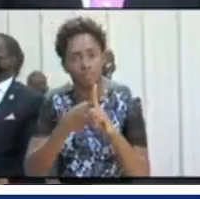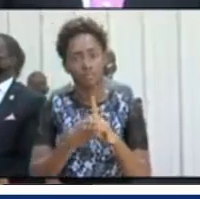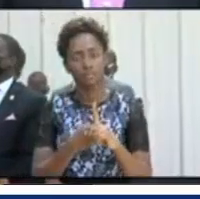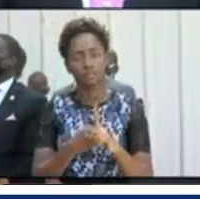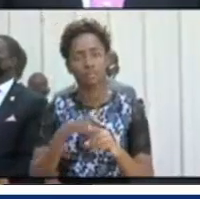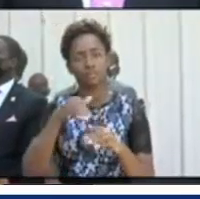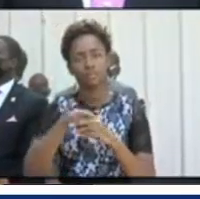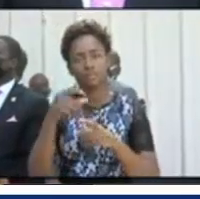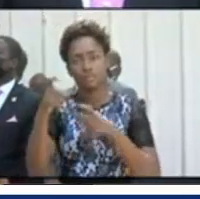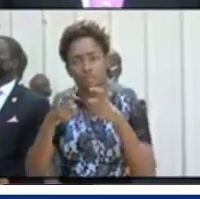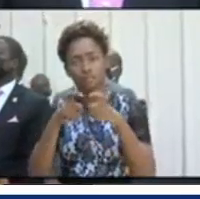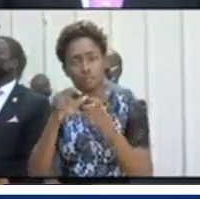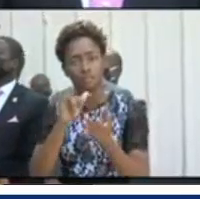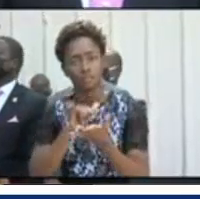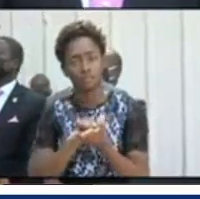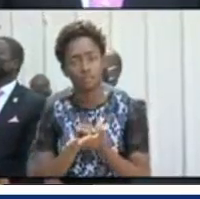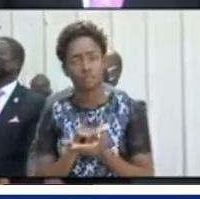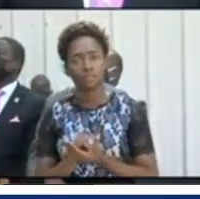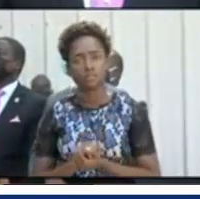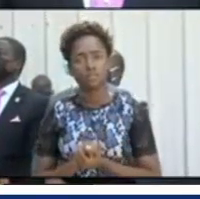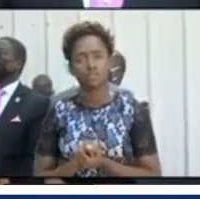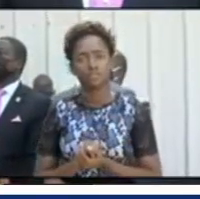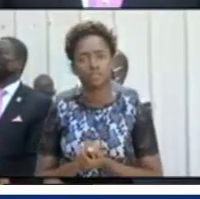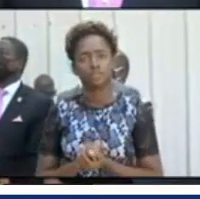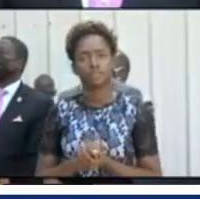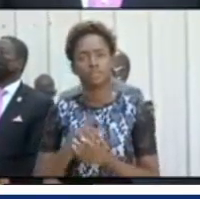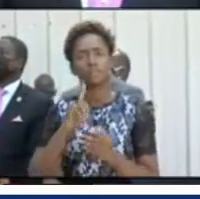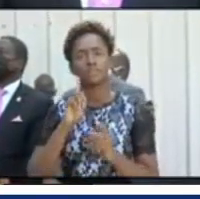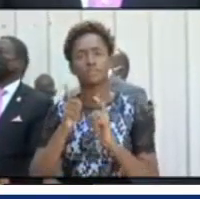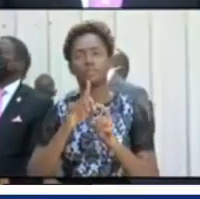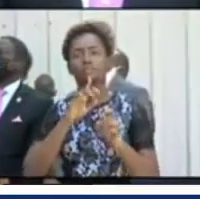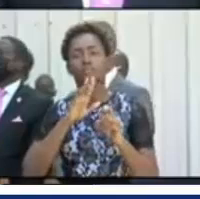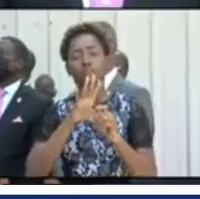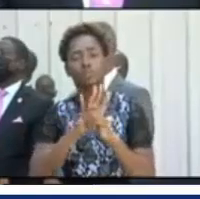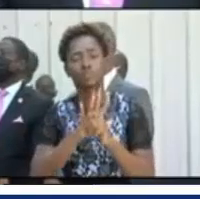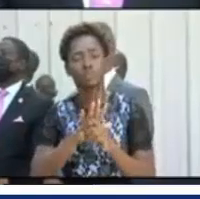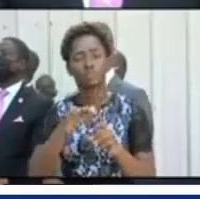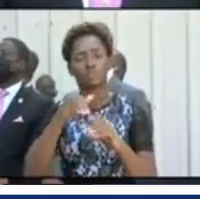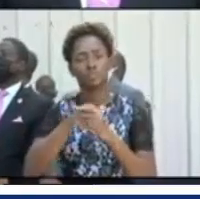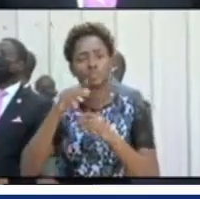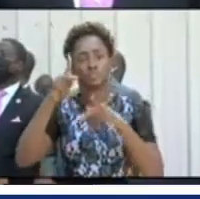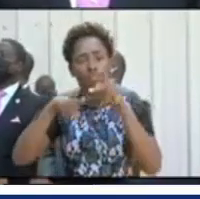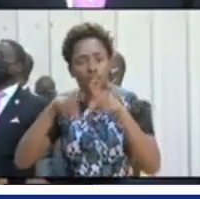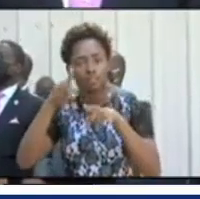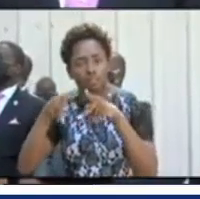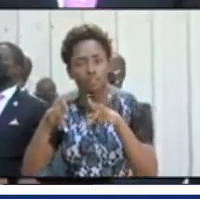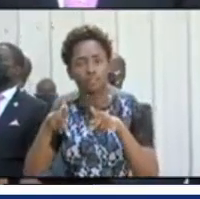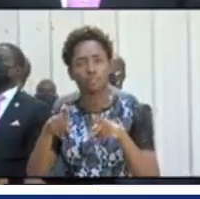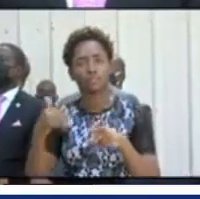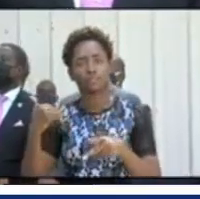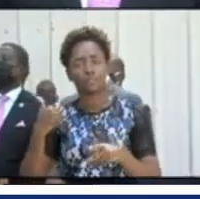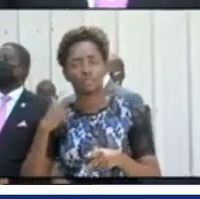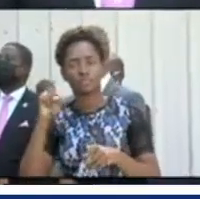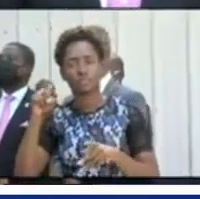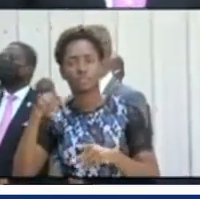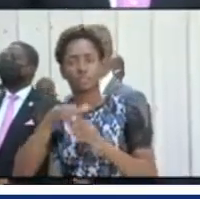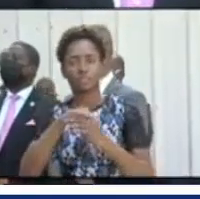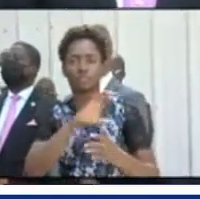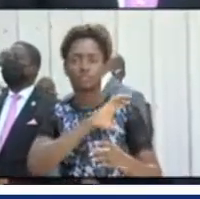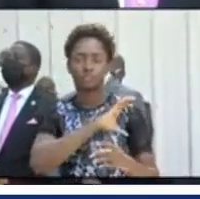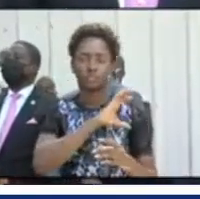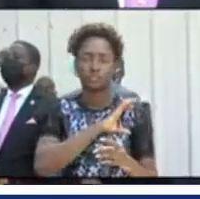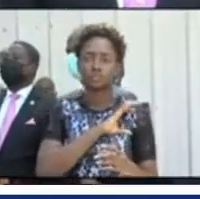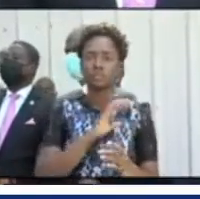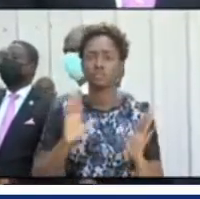avec contrôle interne ça qui permet confiance que population doit bien dans la police à les